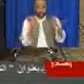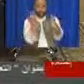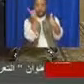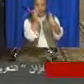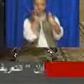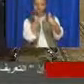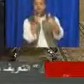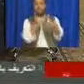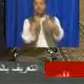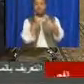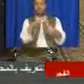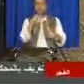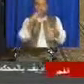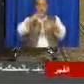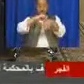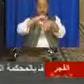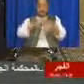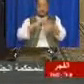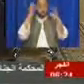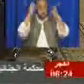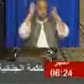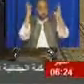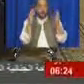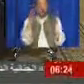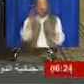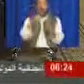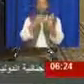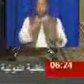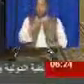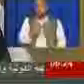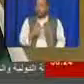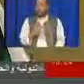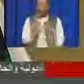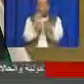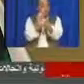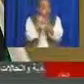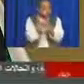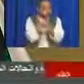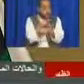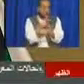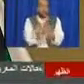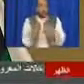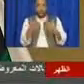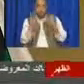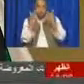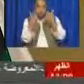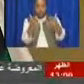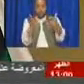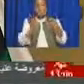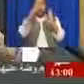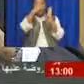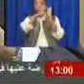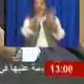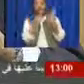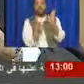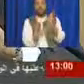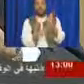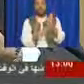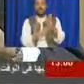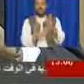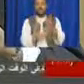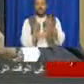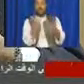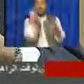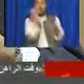يستقيم لكن لما يكون فيها للشرع يبينونهم اهميه المصالحه والحرص عليها واحكام الشرعيه